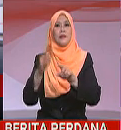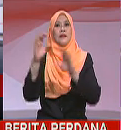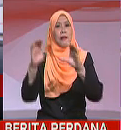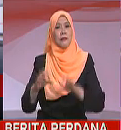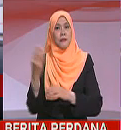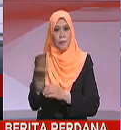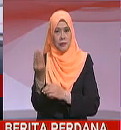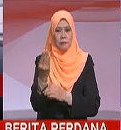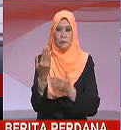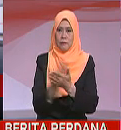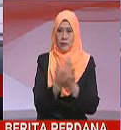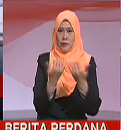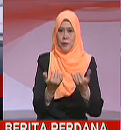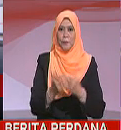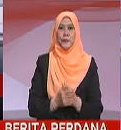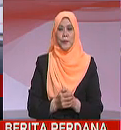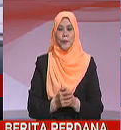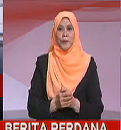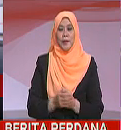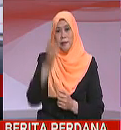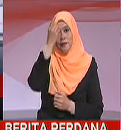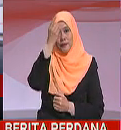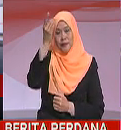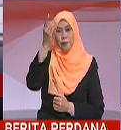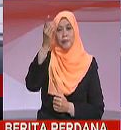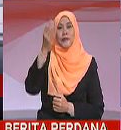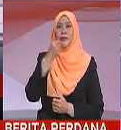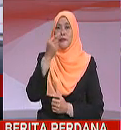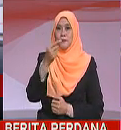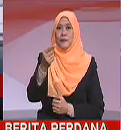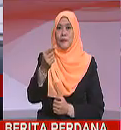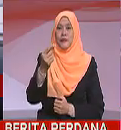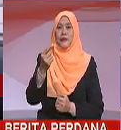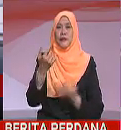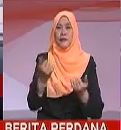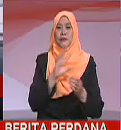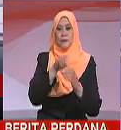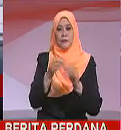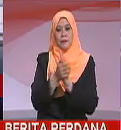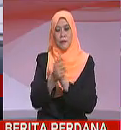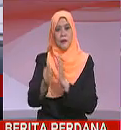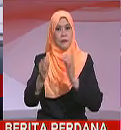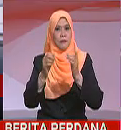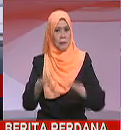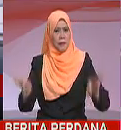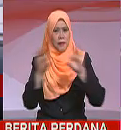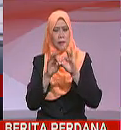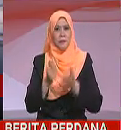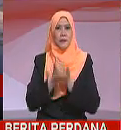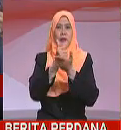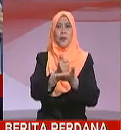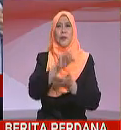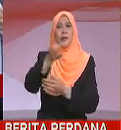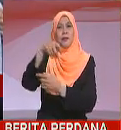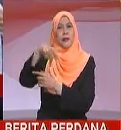norma baru ketika ini menterinya Dato jahe jahim berkaca penguasaan kemahiran digital penting bagi membantu jeppe'e